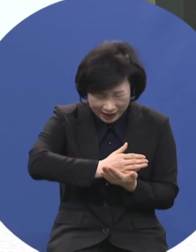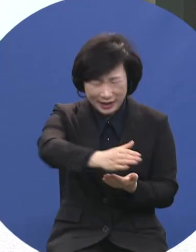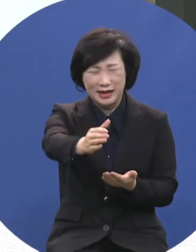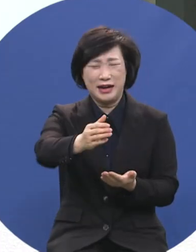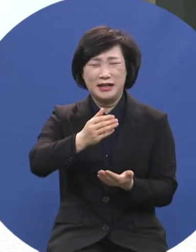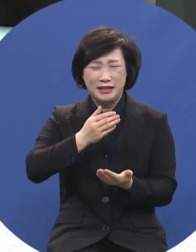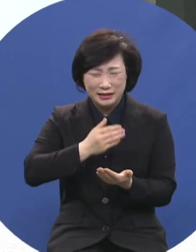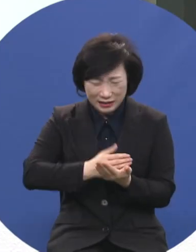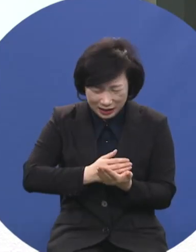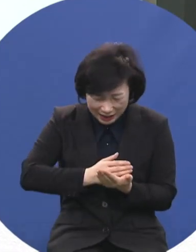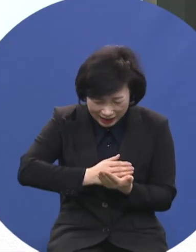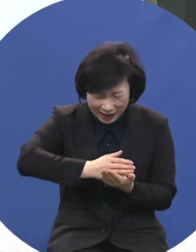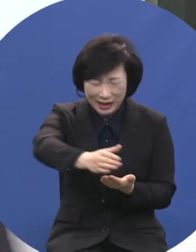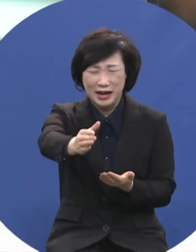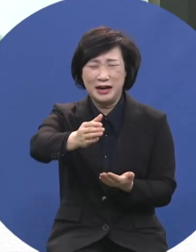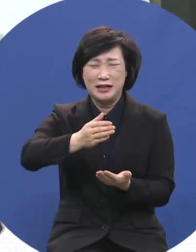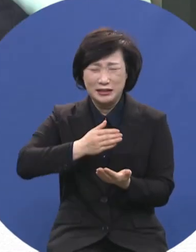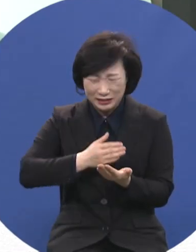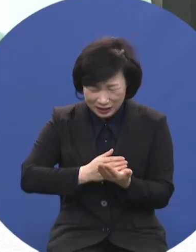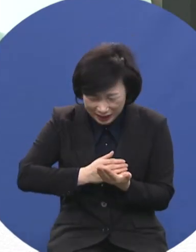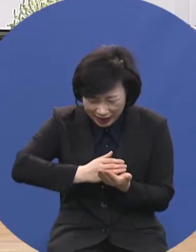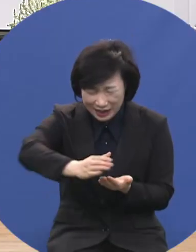떠나가라.